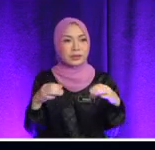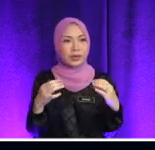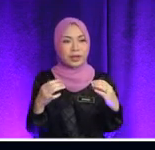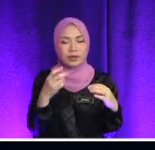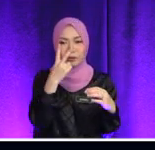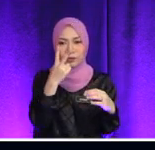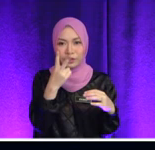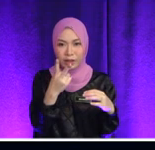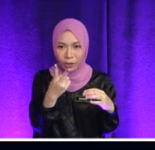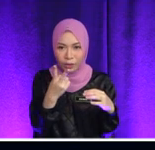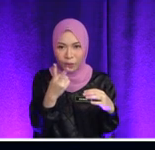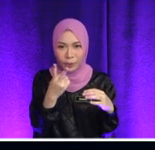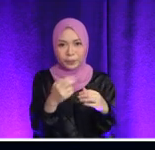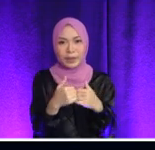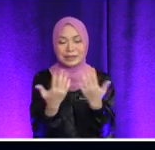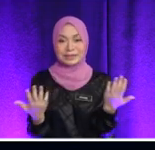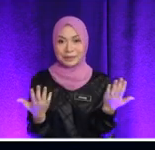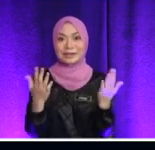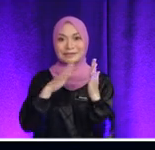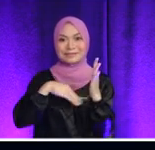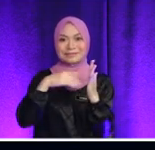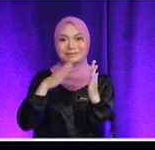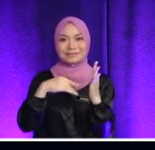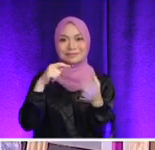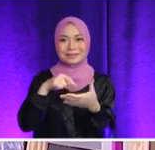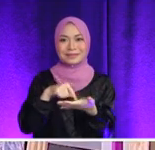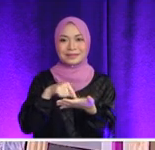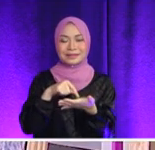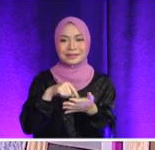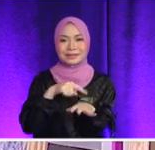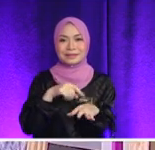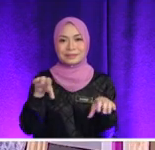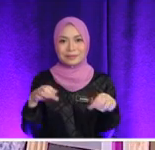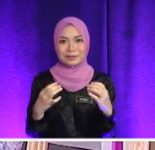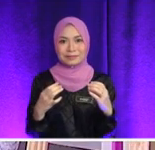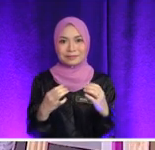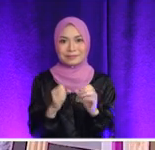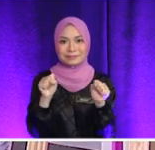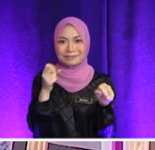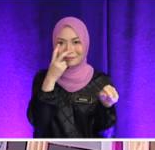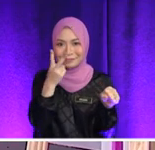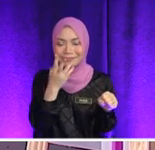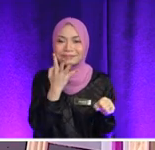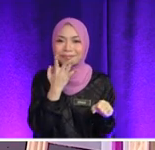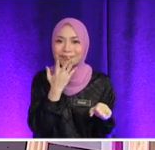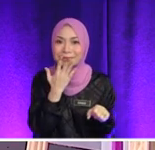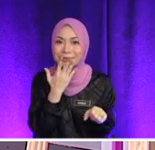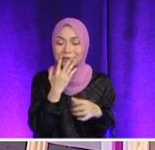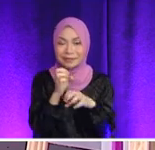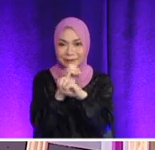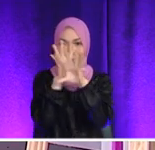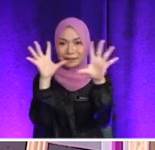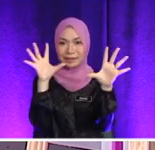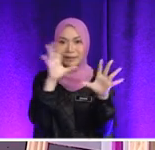morrisme Oke dekat sini yang kita nampak Oke warna yang terang dan kelembagaan Oke dekat sini kita